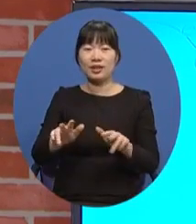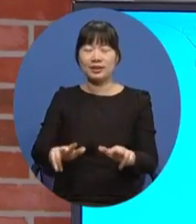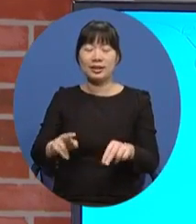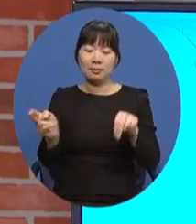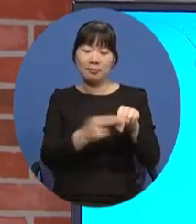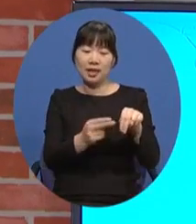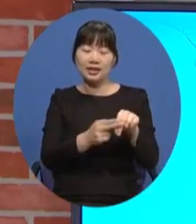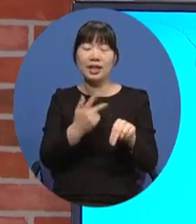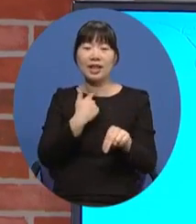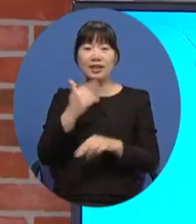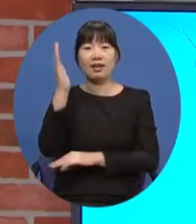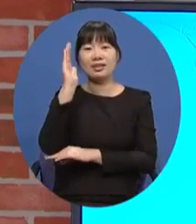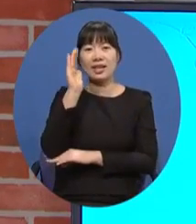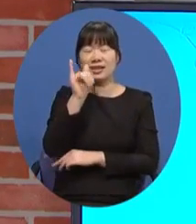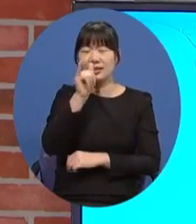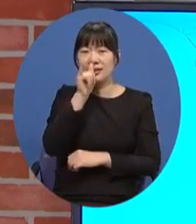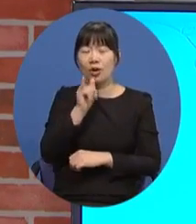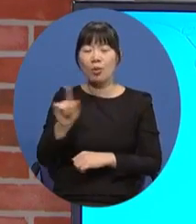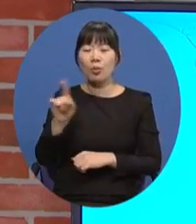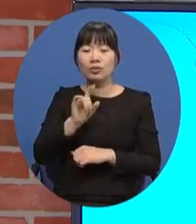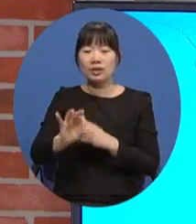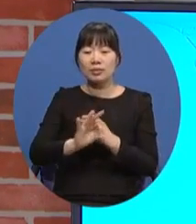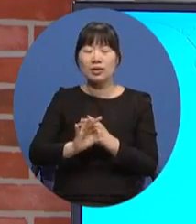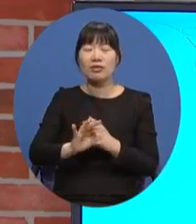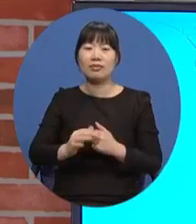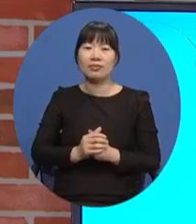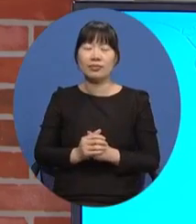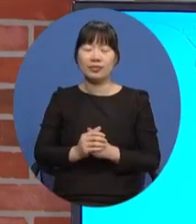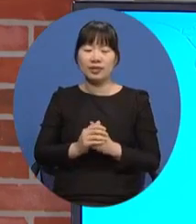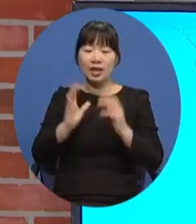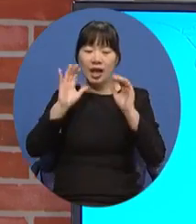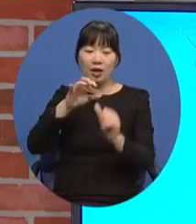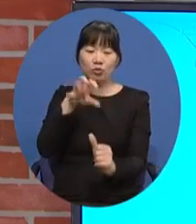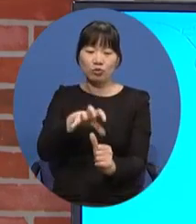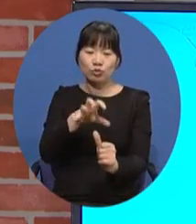매질을 했다는 이야기가 있습니다. 그건 뭐냐면은 여러분 아이를